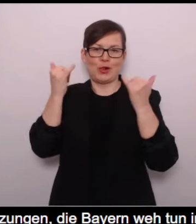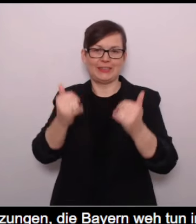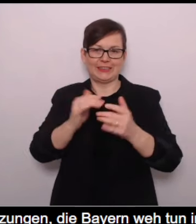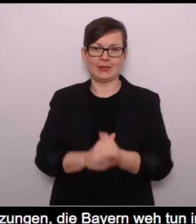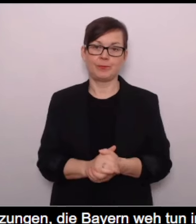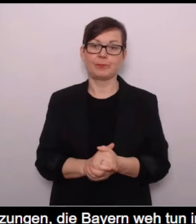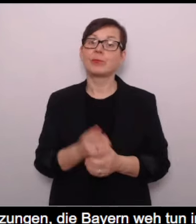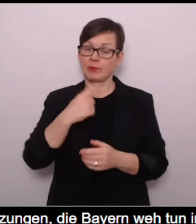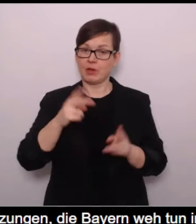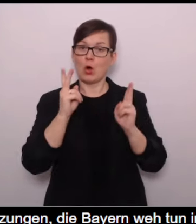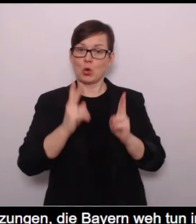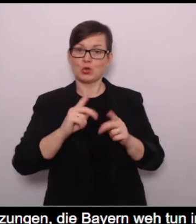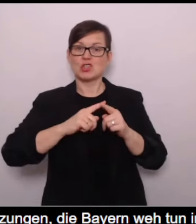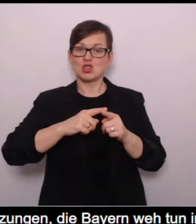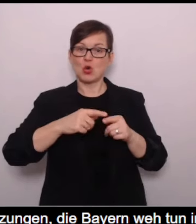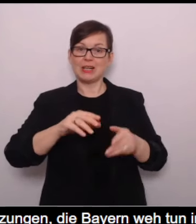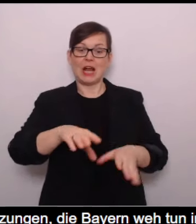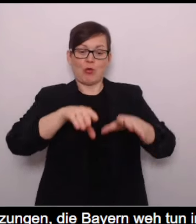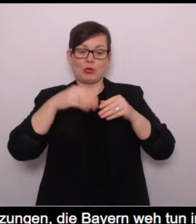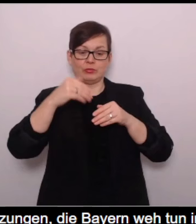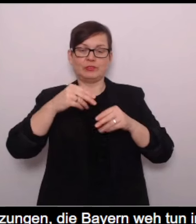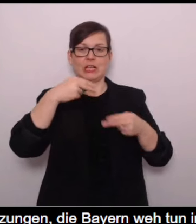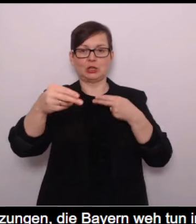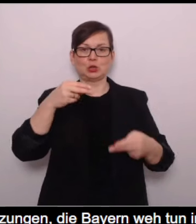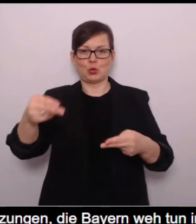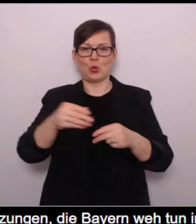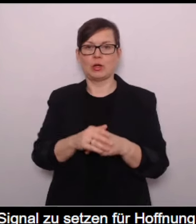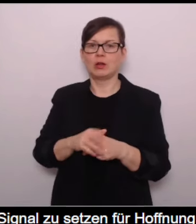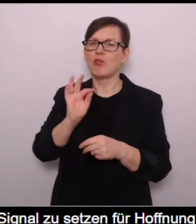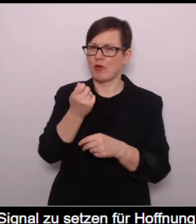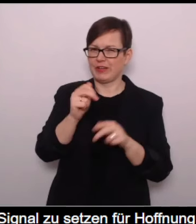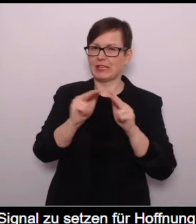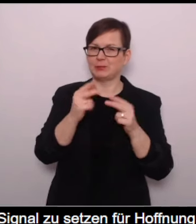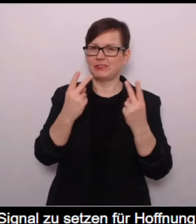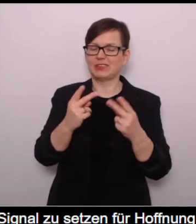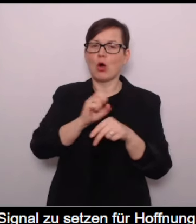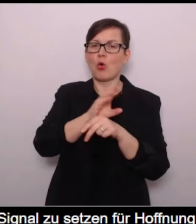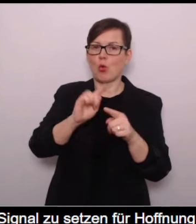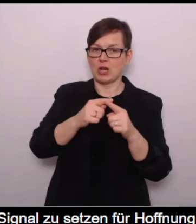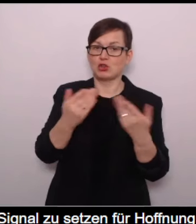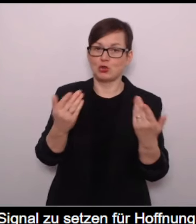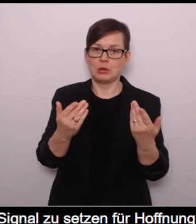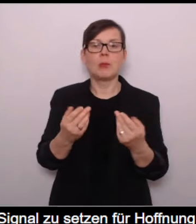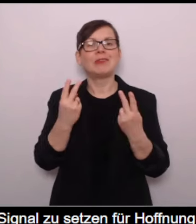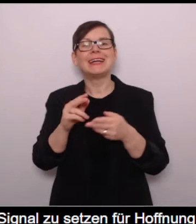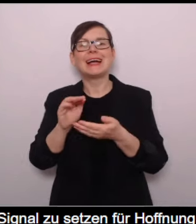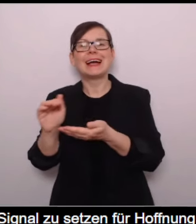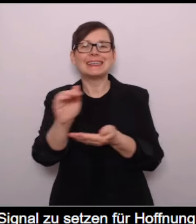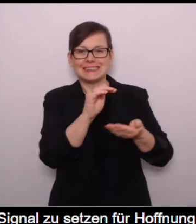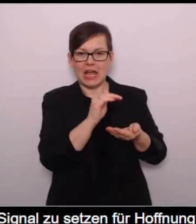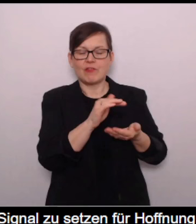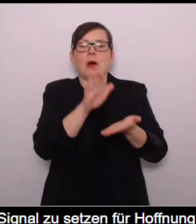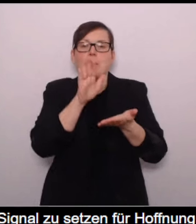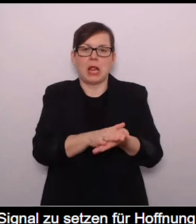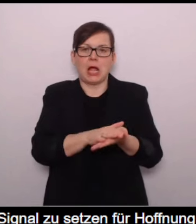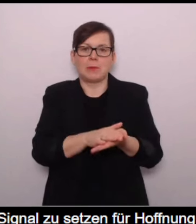gar keine Schulden gehen. In Berlin gehen ja gewisse Schulden, die man machen kann. Wir beginnen auch wieder mit der Schuldentilgung. Corona, die Corona-Schulden,